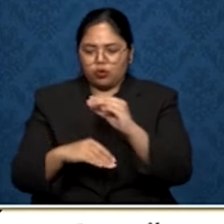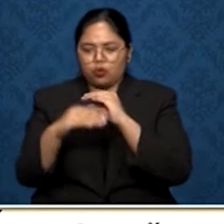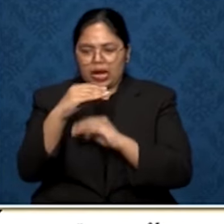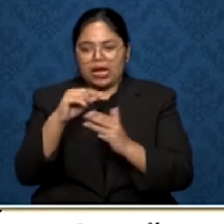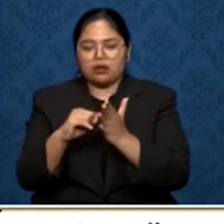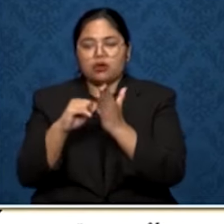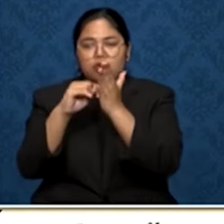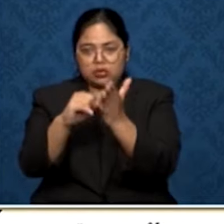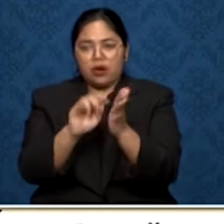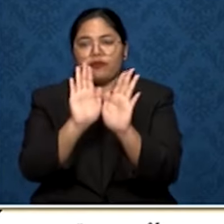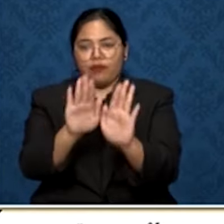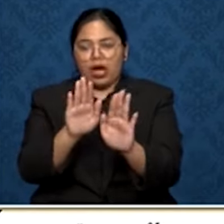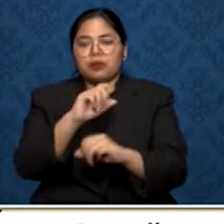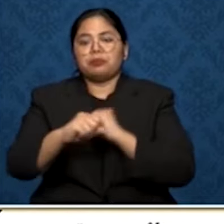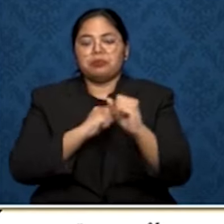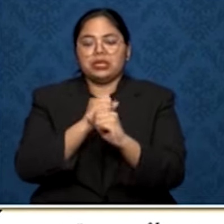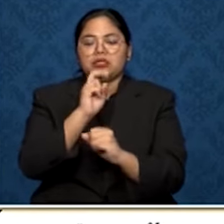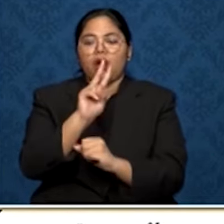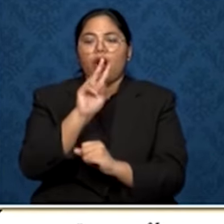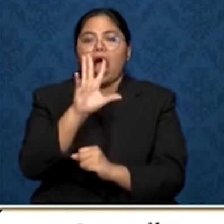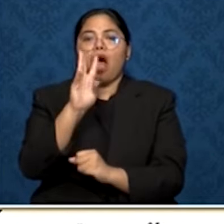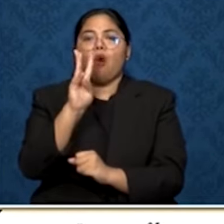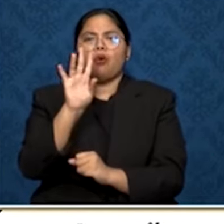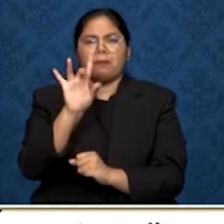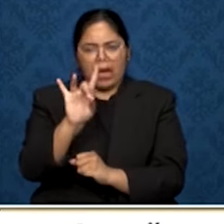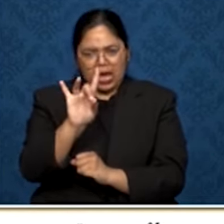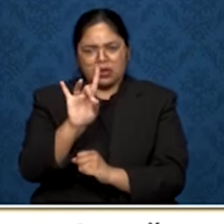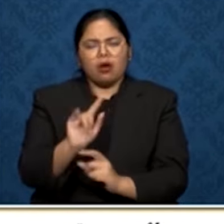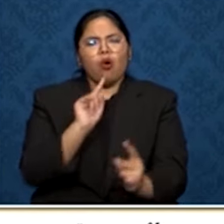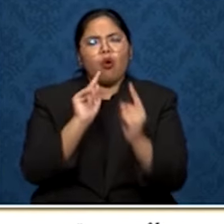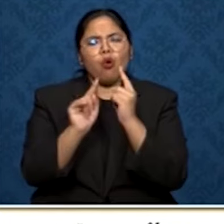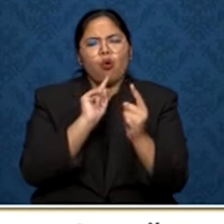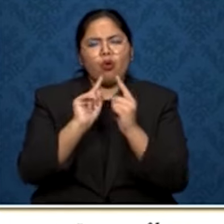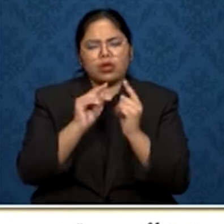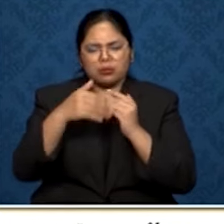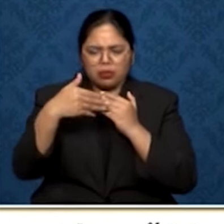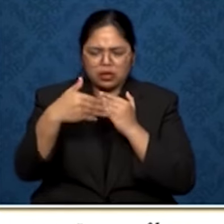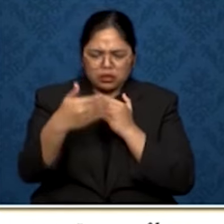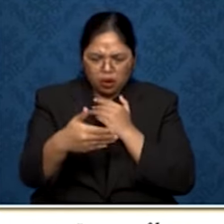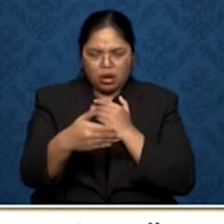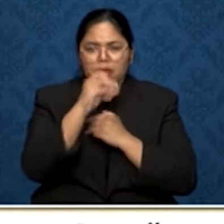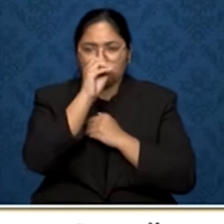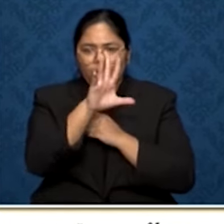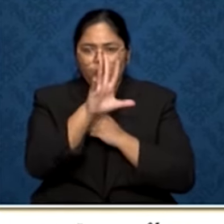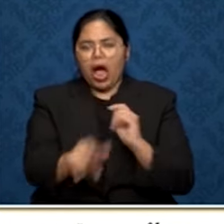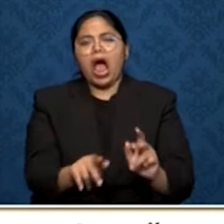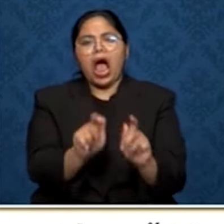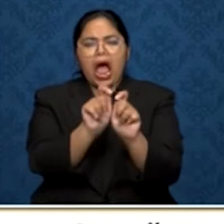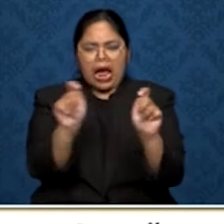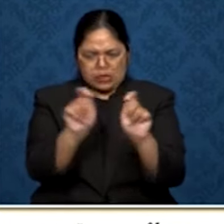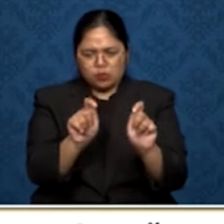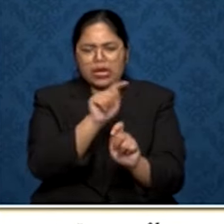ฝากได้ปี 68ซึ่งกจะโชงกัมาเรเรื่อยครับบอกว่าให้คณะอันุเป็คิดมา แลคุอยากทำอะไร